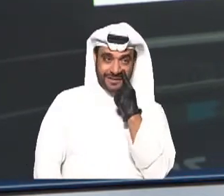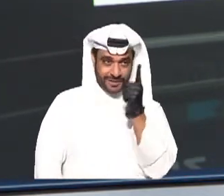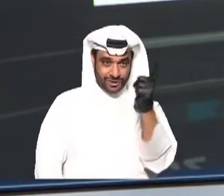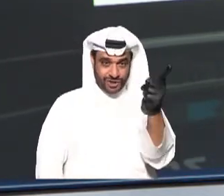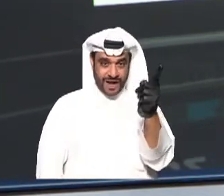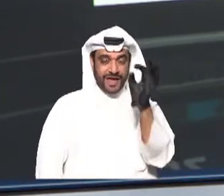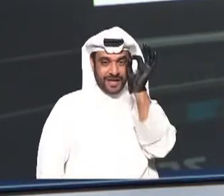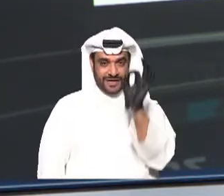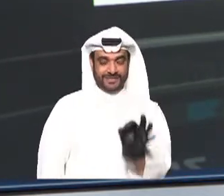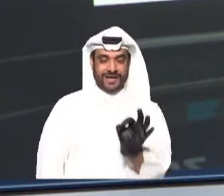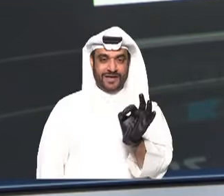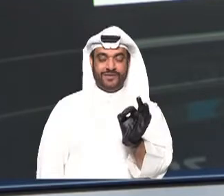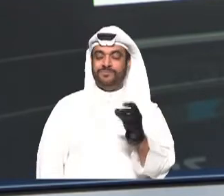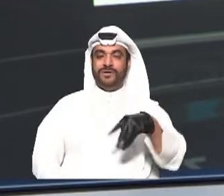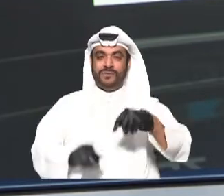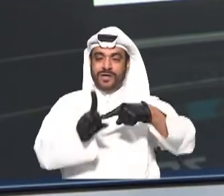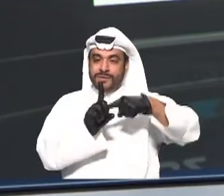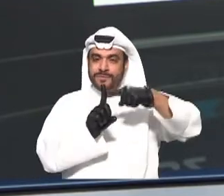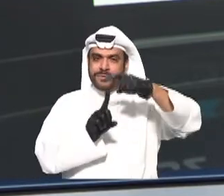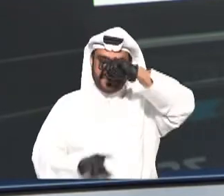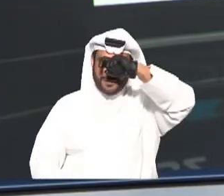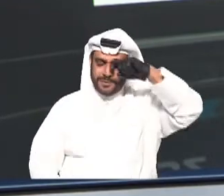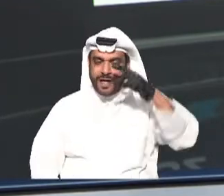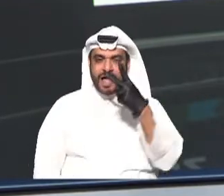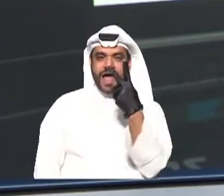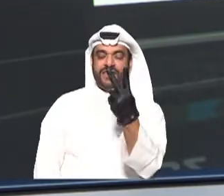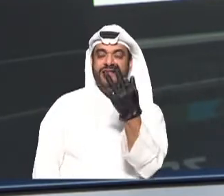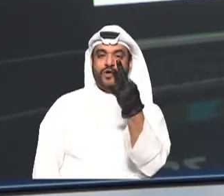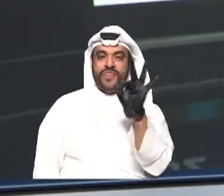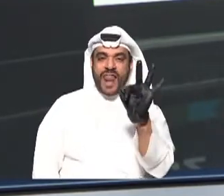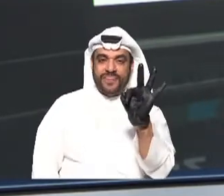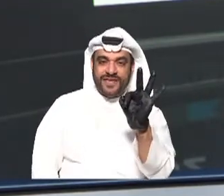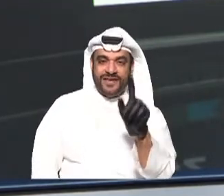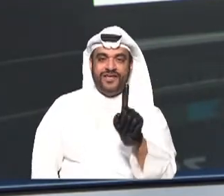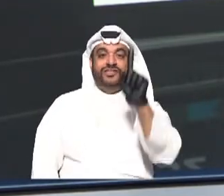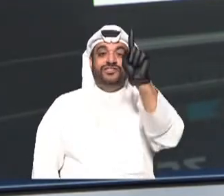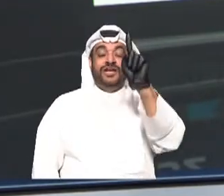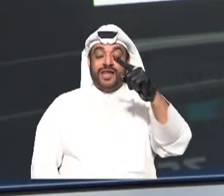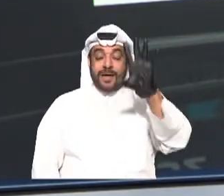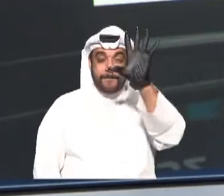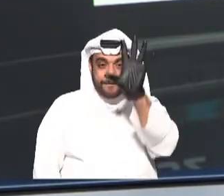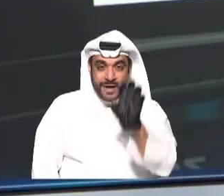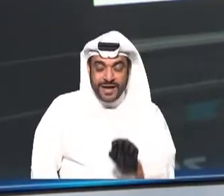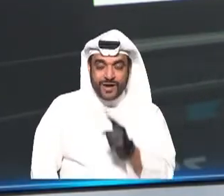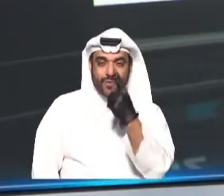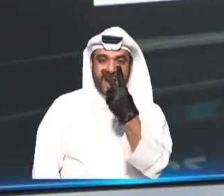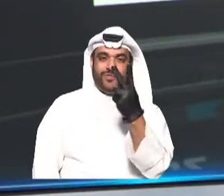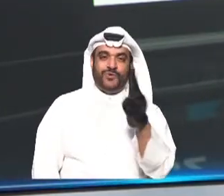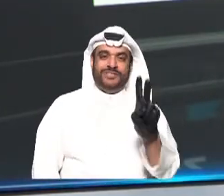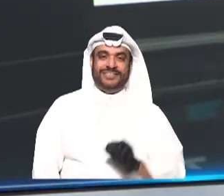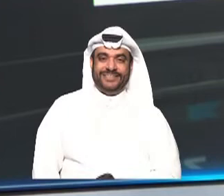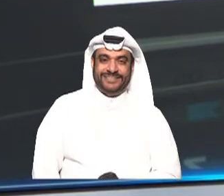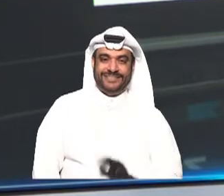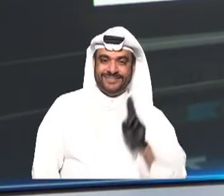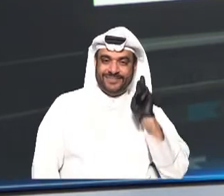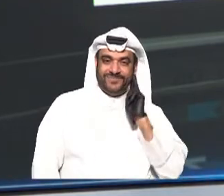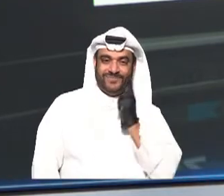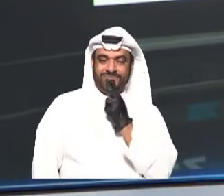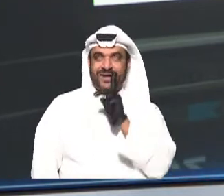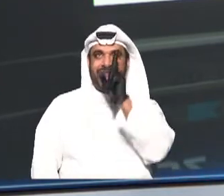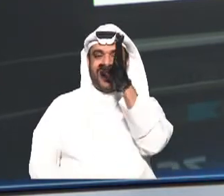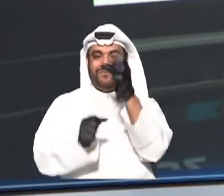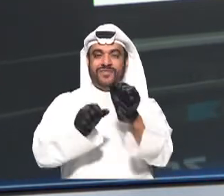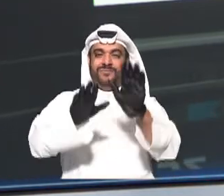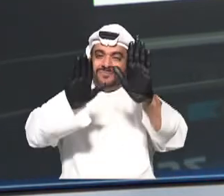الطبيعية قد تصل العظمى إلى 32 درجة مئوية، بالنسبة للصغرى 21 درجة مئوية. أعزائي المشاهدين إلى